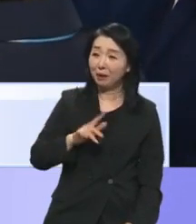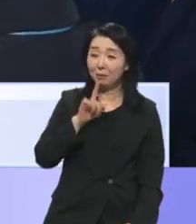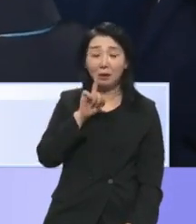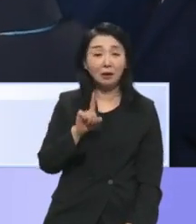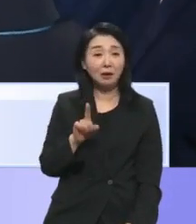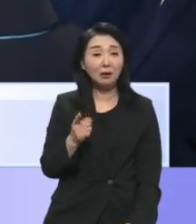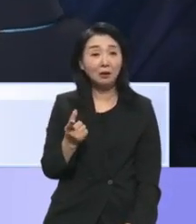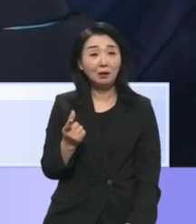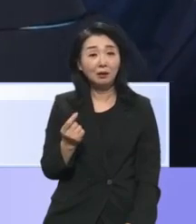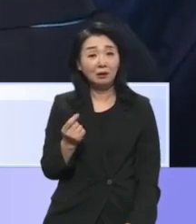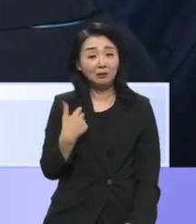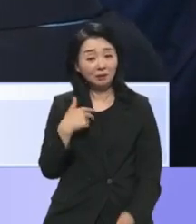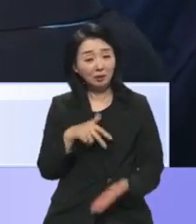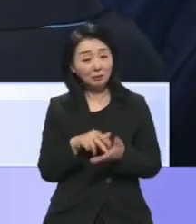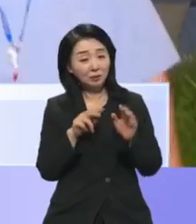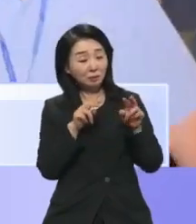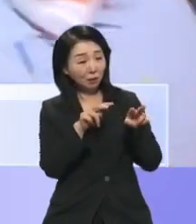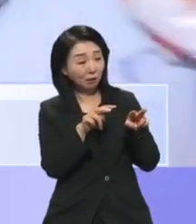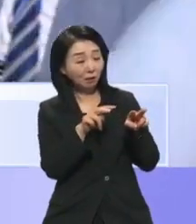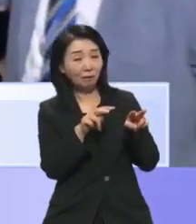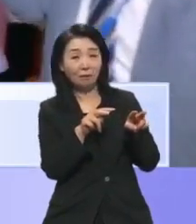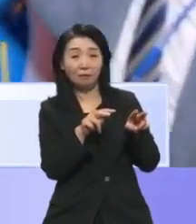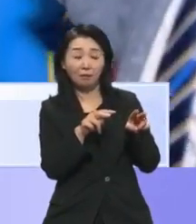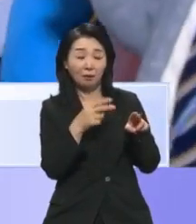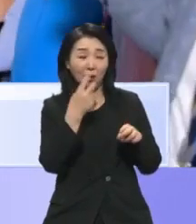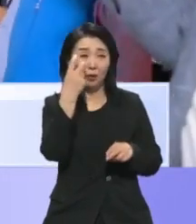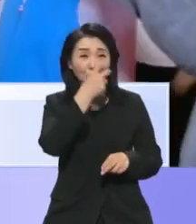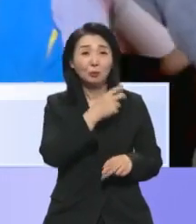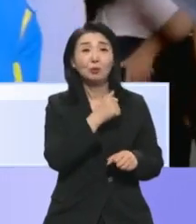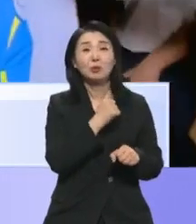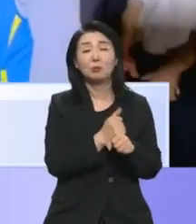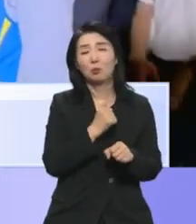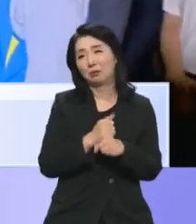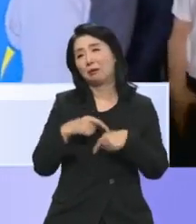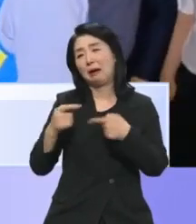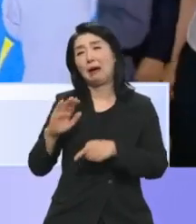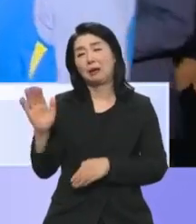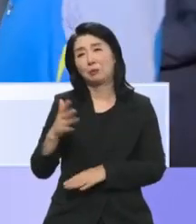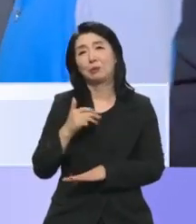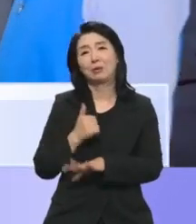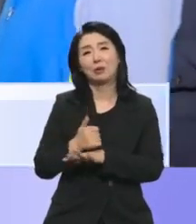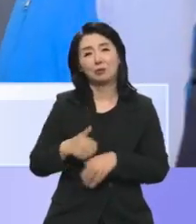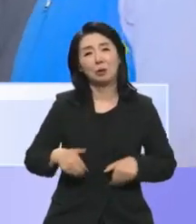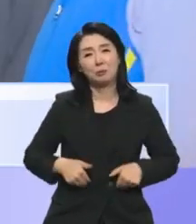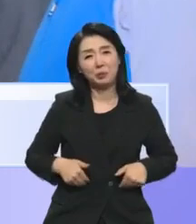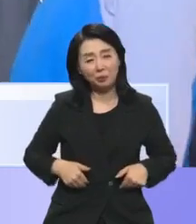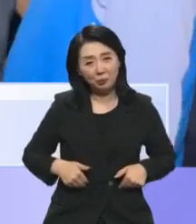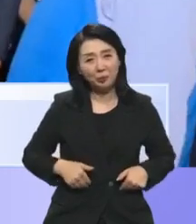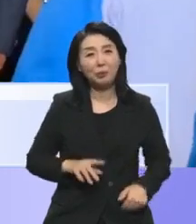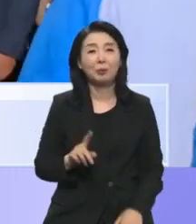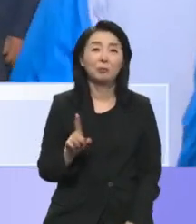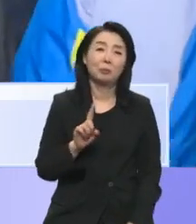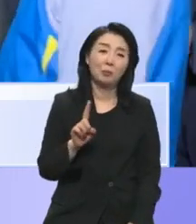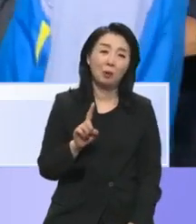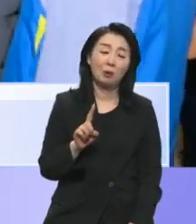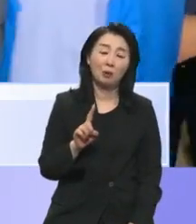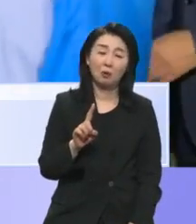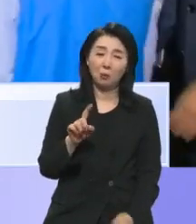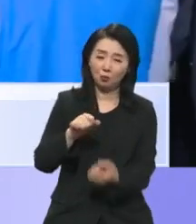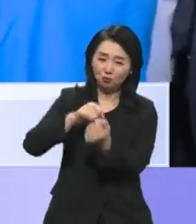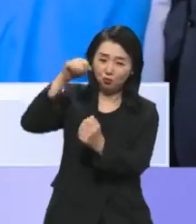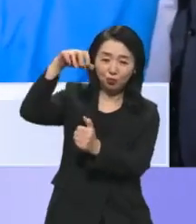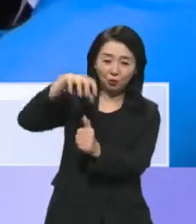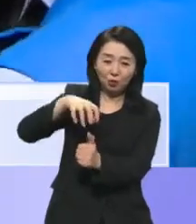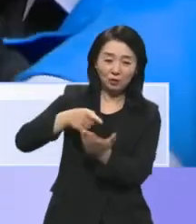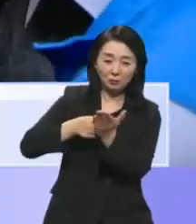제가 보면은 조사를 받으러 검찰을 간게 아니라 그저 나중에 필요했던 그 뭐 구성 영장이나